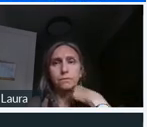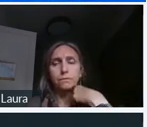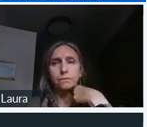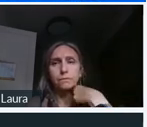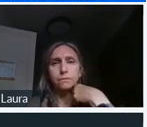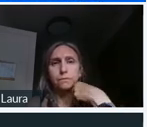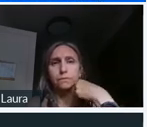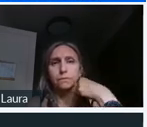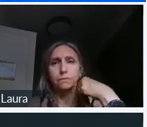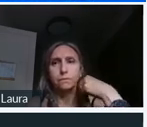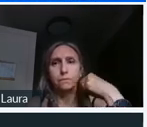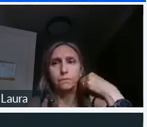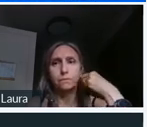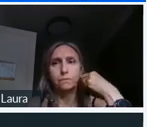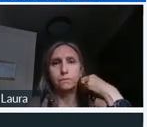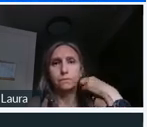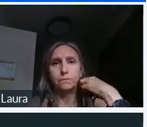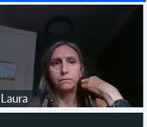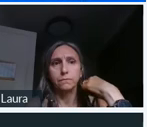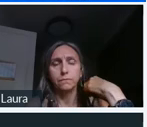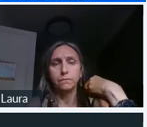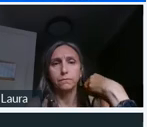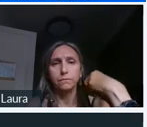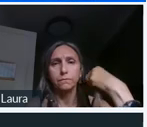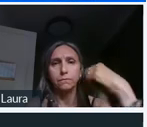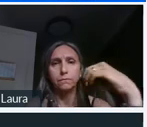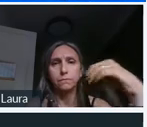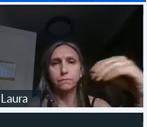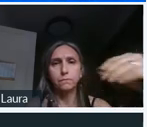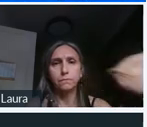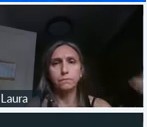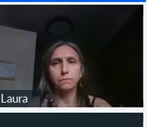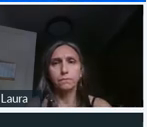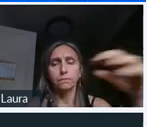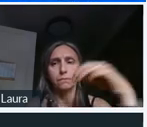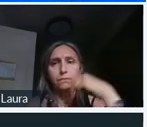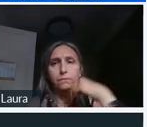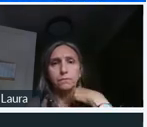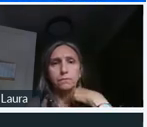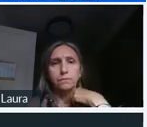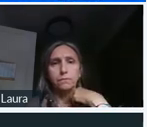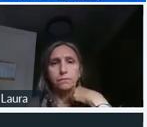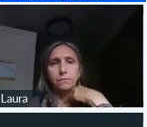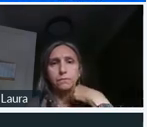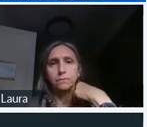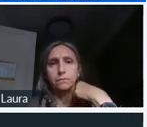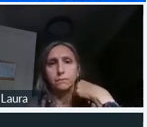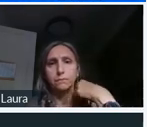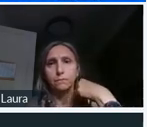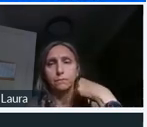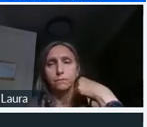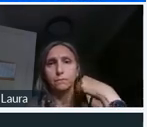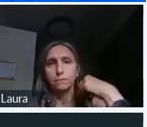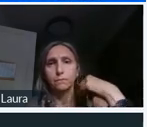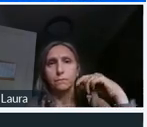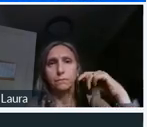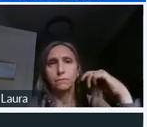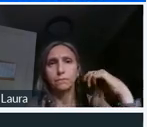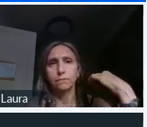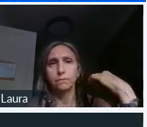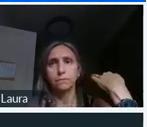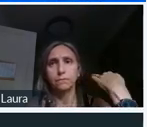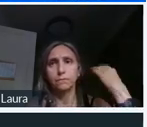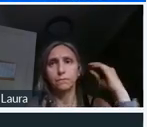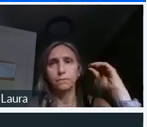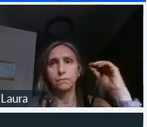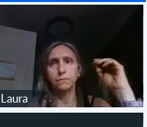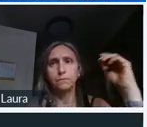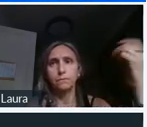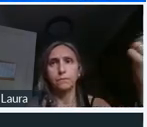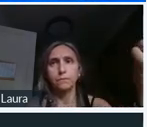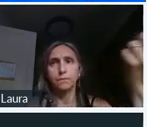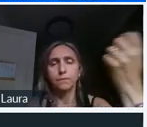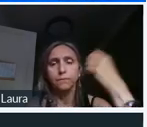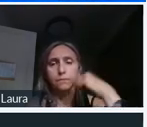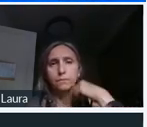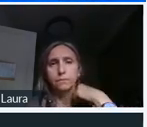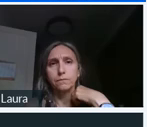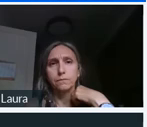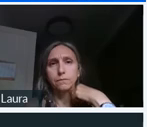sono, come dire, le informazioni dei dati stessi e risponde a tutte queste domande e permette di descrivere le